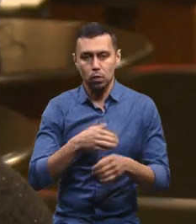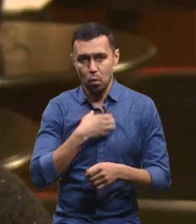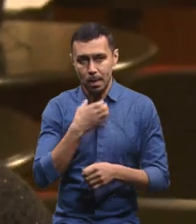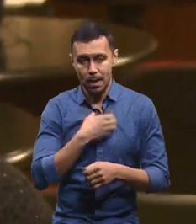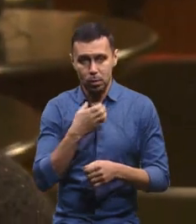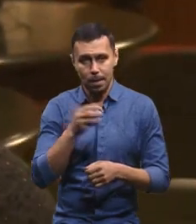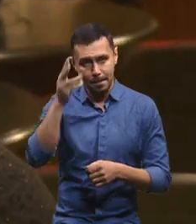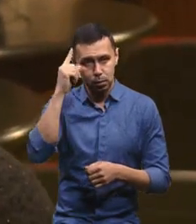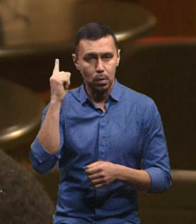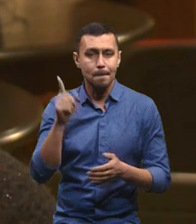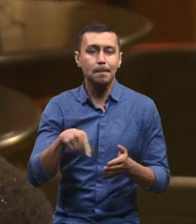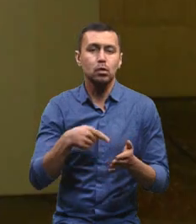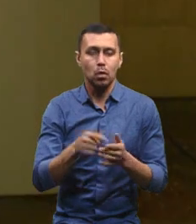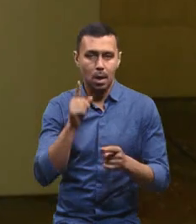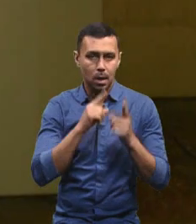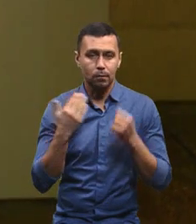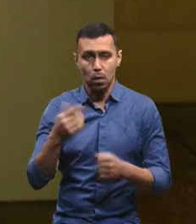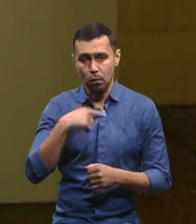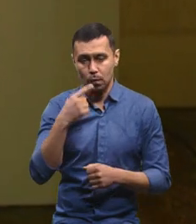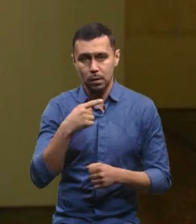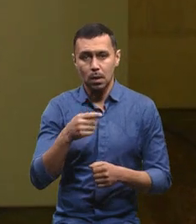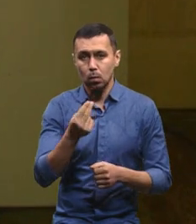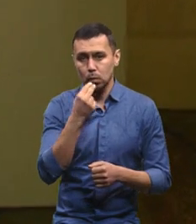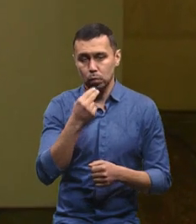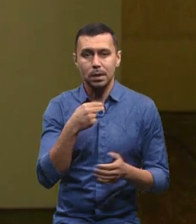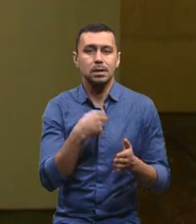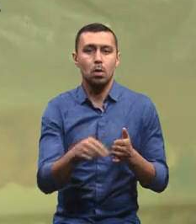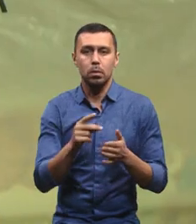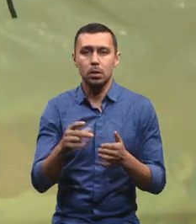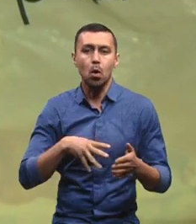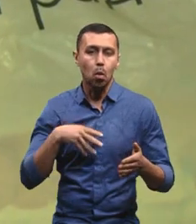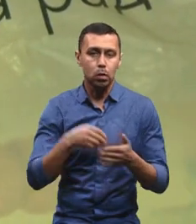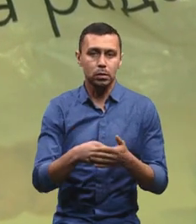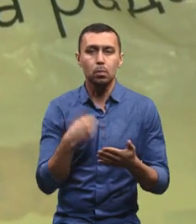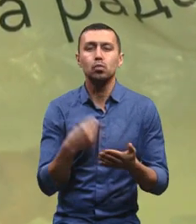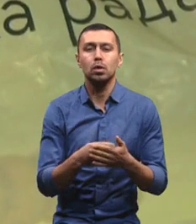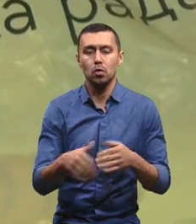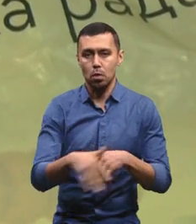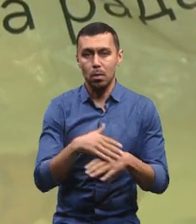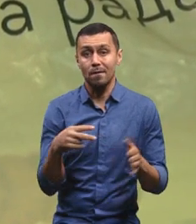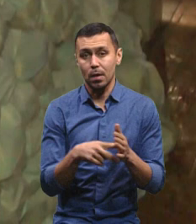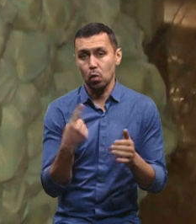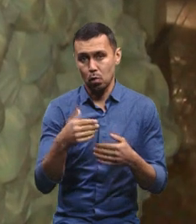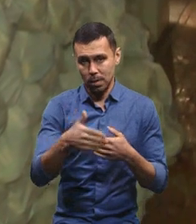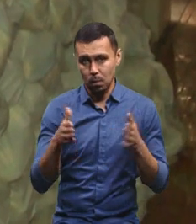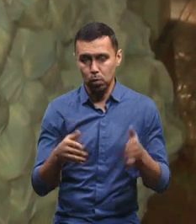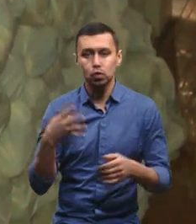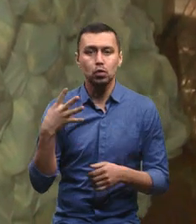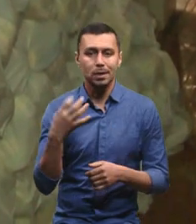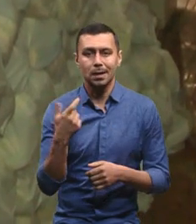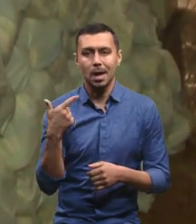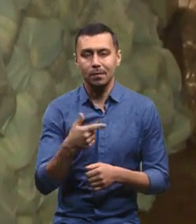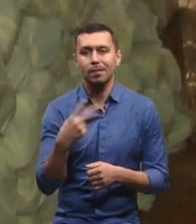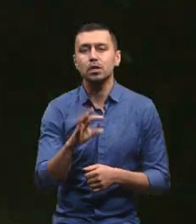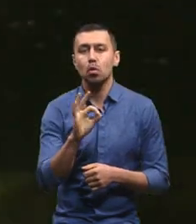Хмельницької міської ради Юлія сабій за її словами продукти закуповують за кошти бюджету громади вартість одного набору 400 гривень